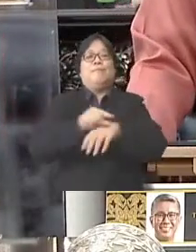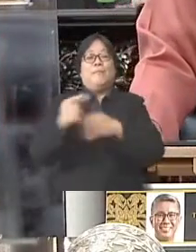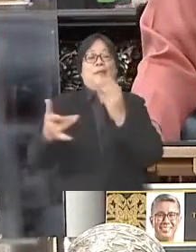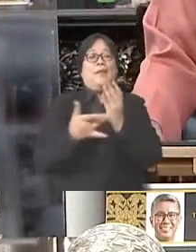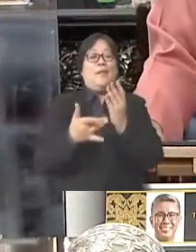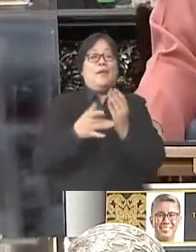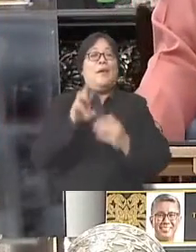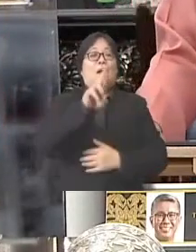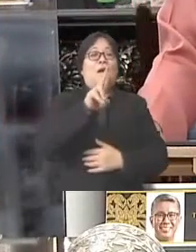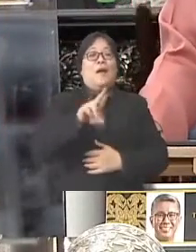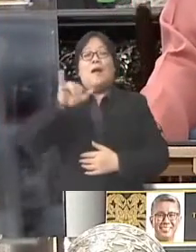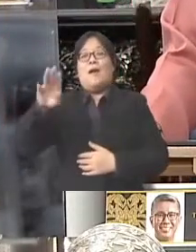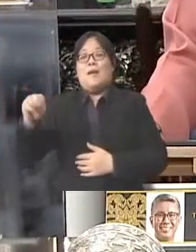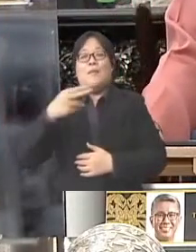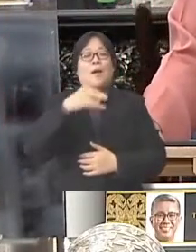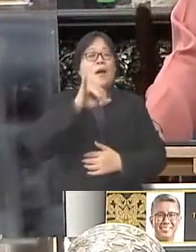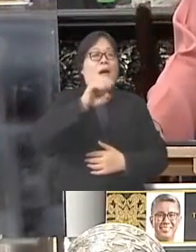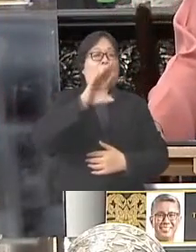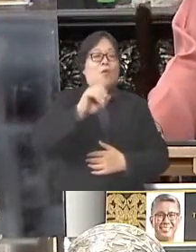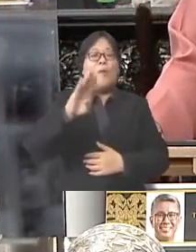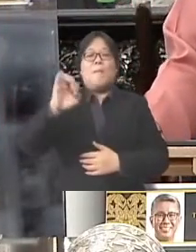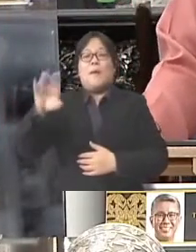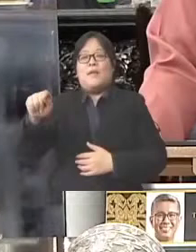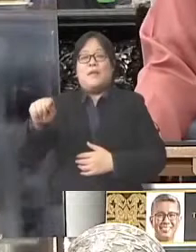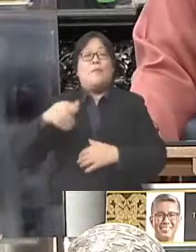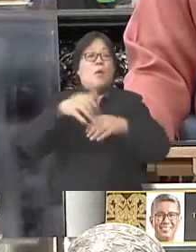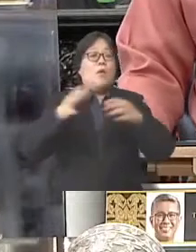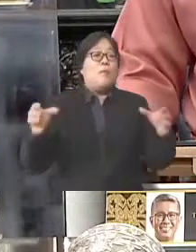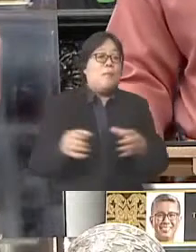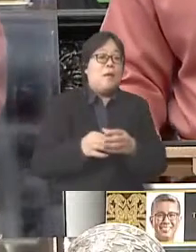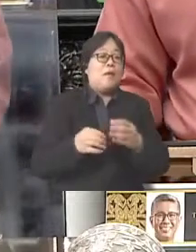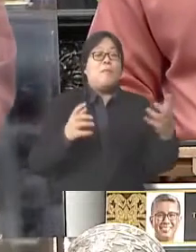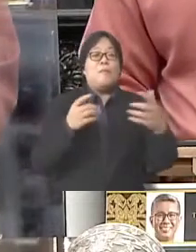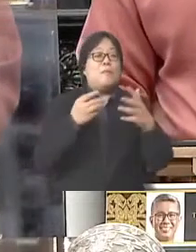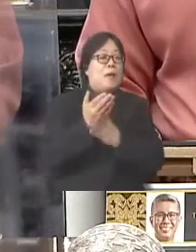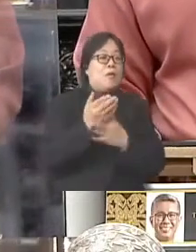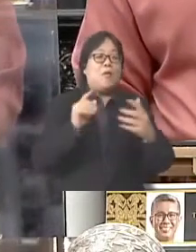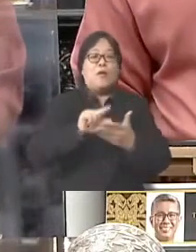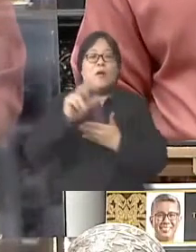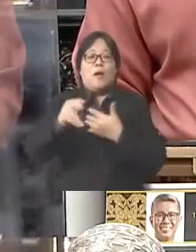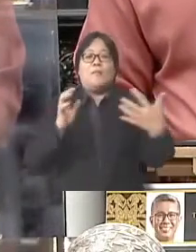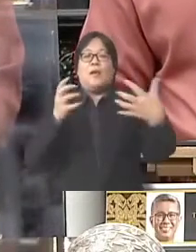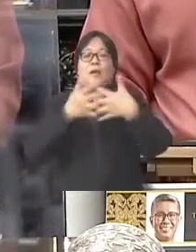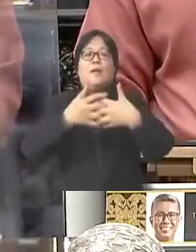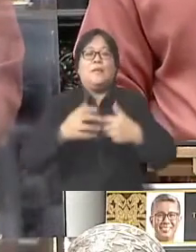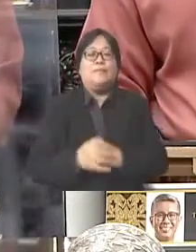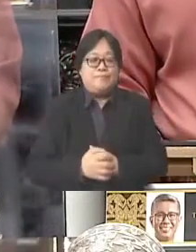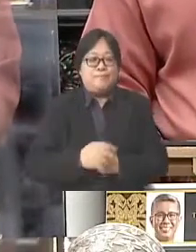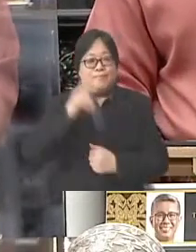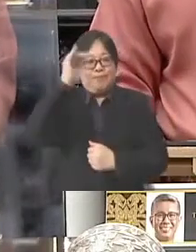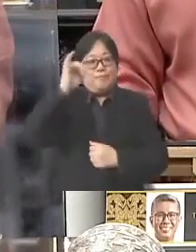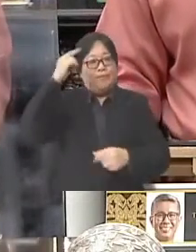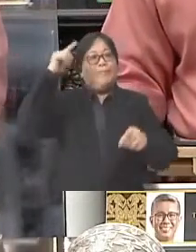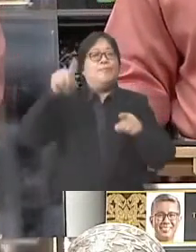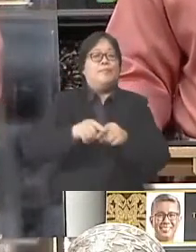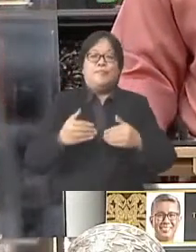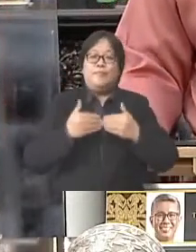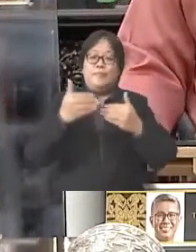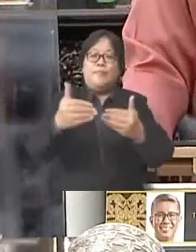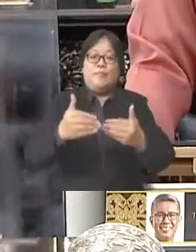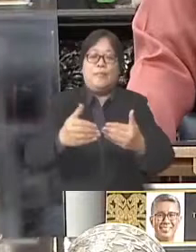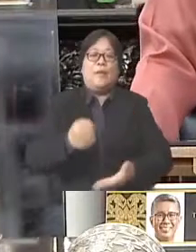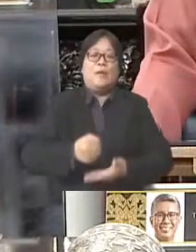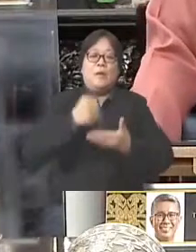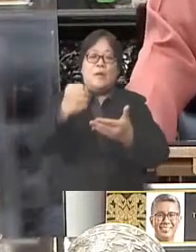penggunaan teknologi or imply 12 kepada pemimpin si melalui Grand padanan kerajaan juga bertujuan untuk meneruskan